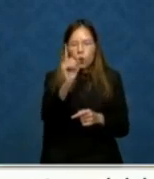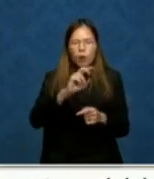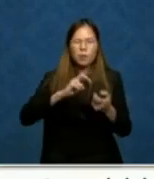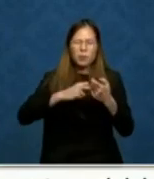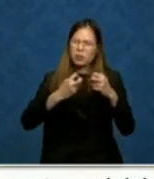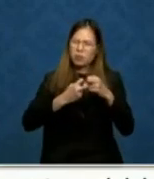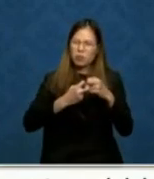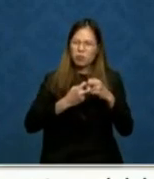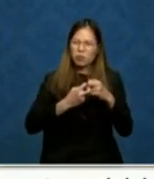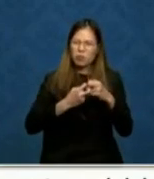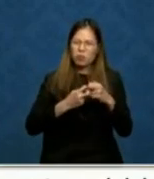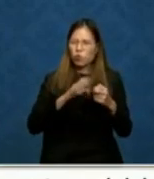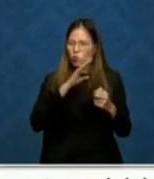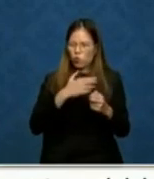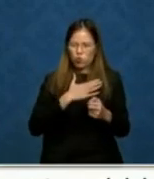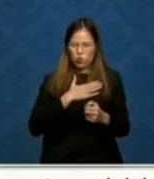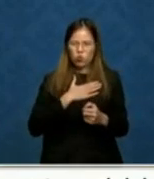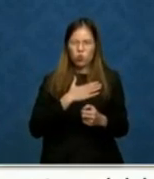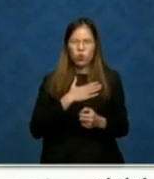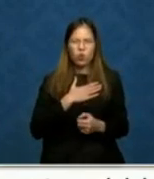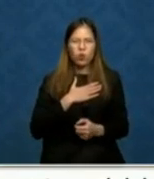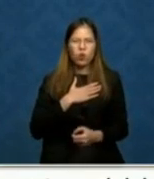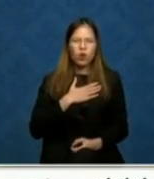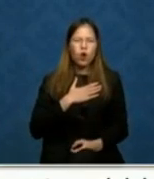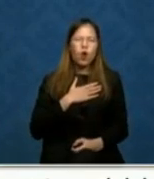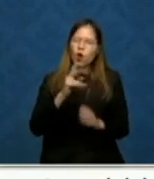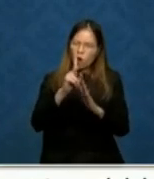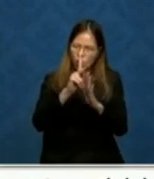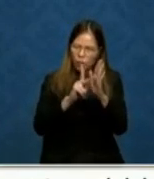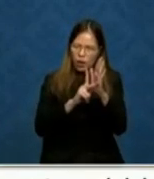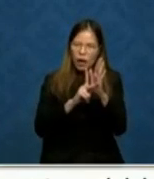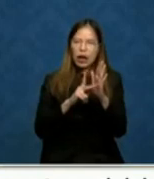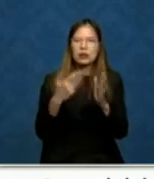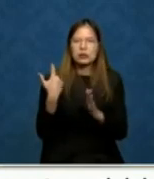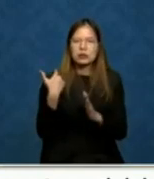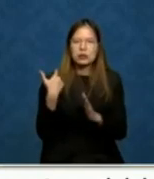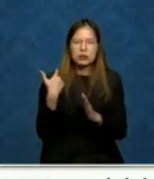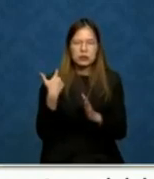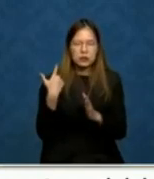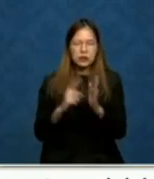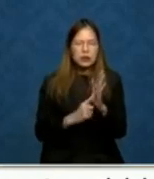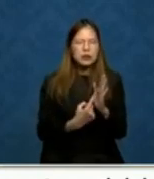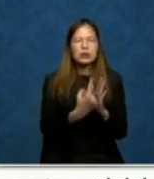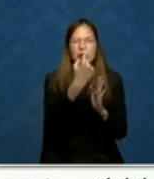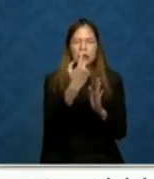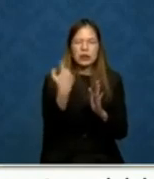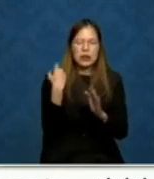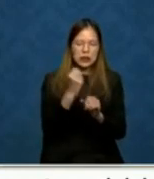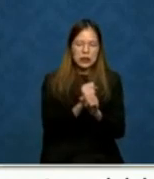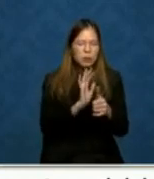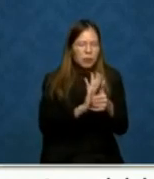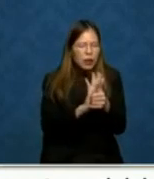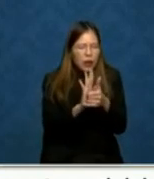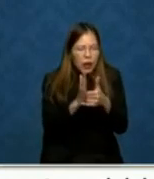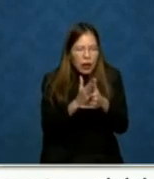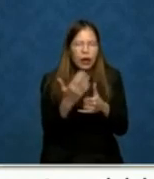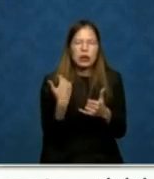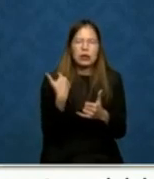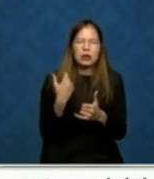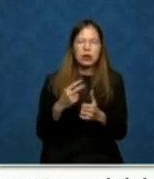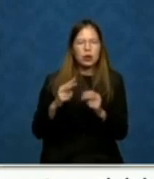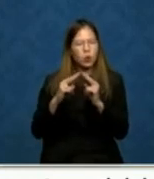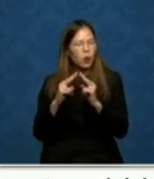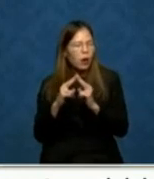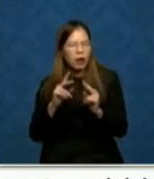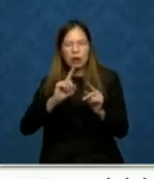าที่เกิดขึ้นเนี่ยถึงแม้เราจะมีกฎหมายในชั้นเบื้องต้นที่เราแก้ไม่ว่าจะเป็นเรื่องกระทำชำเราเรื่องการคุกคามทาง